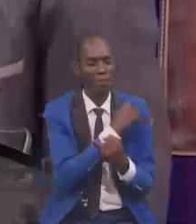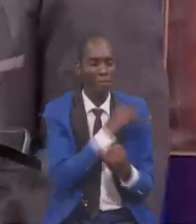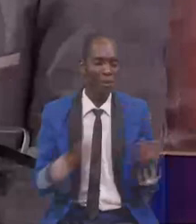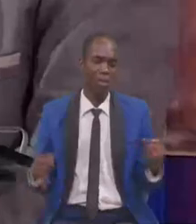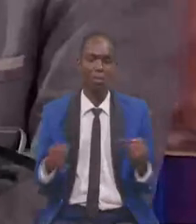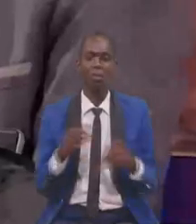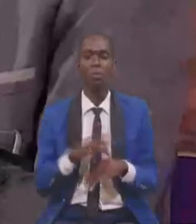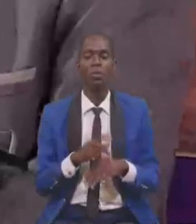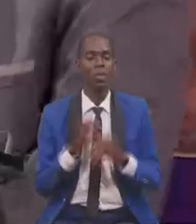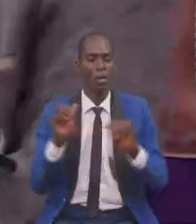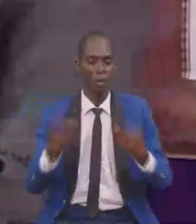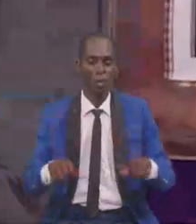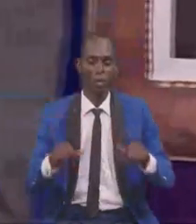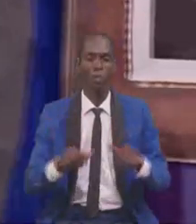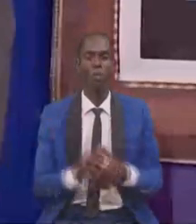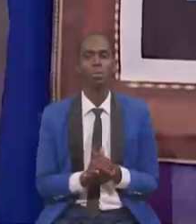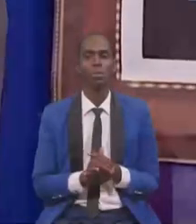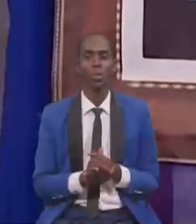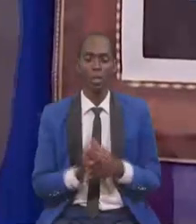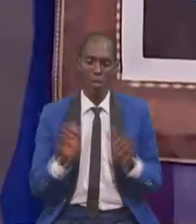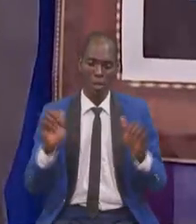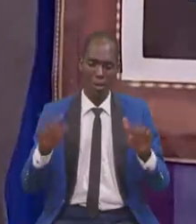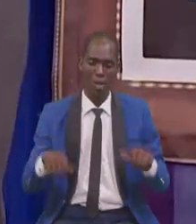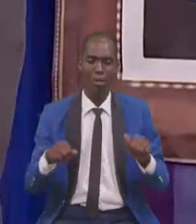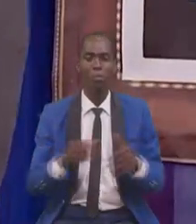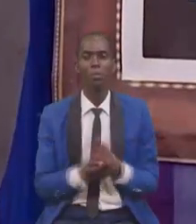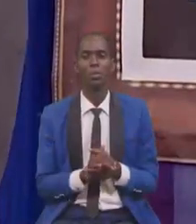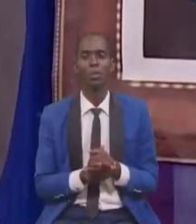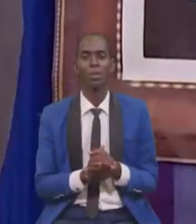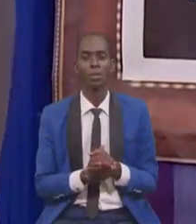Délivrer avec un point final.